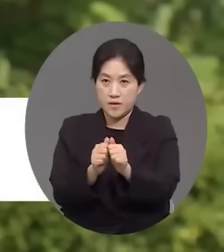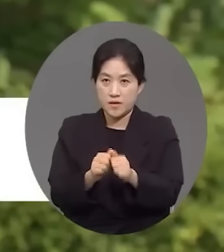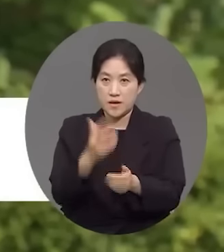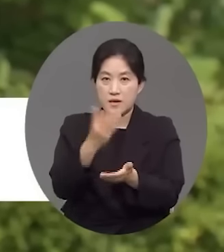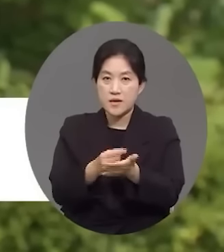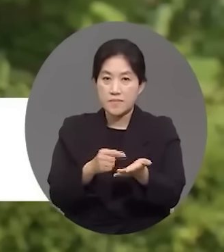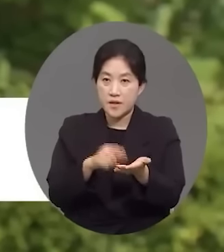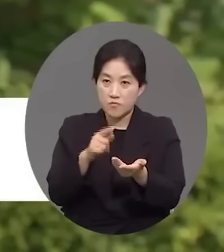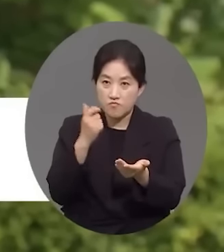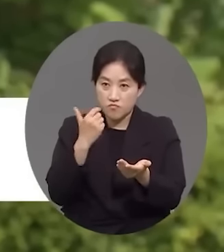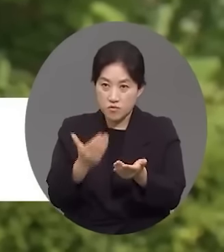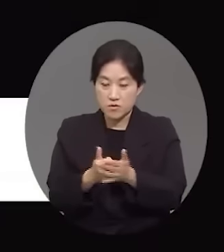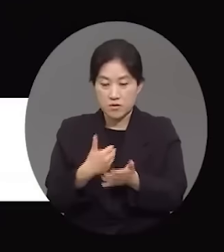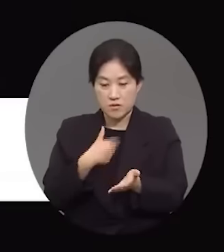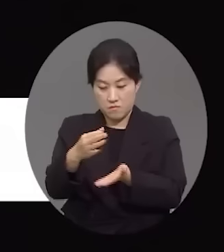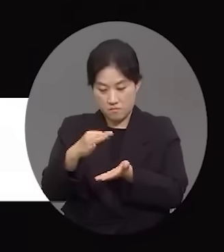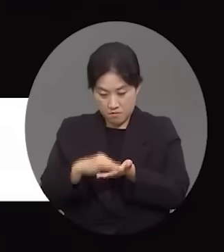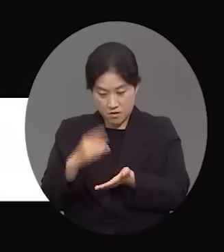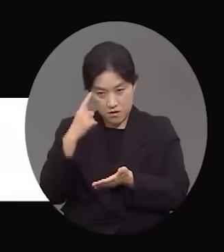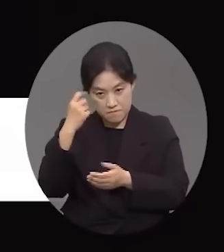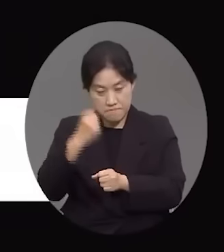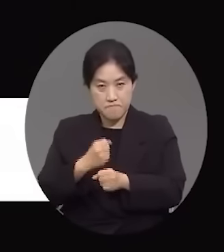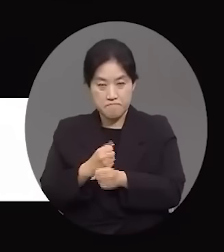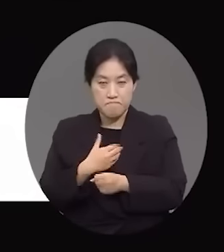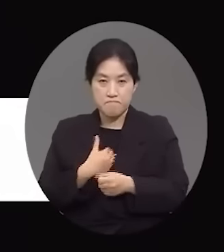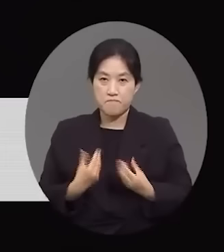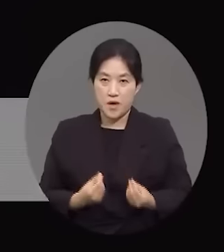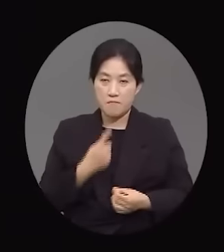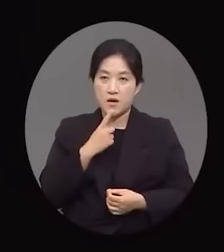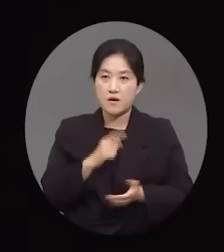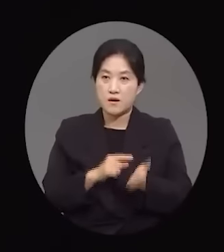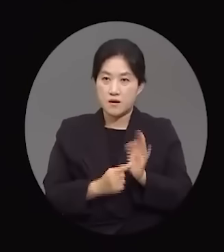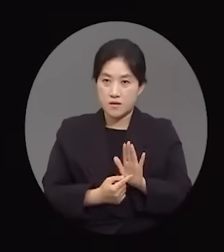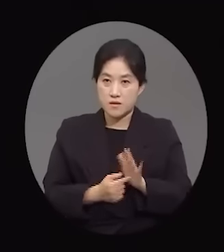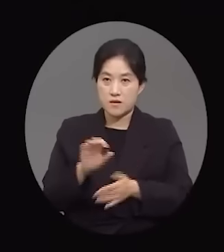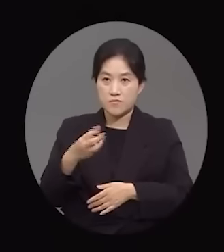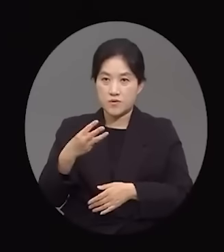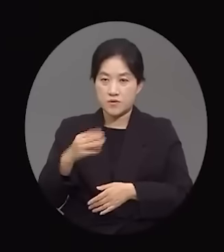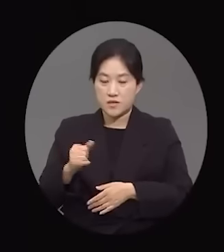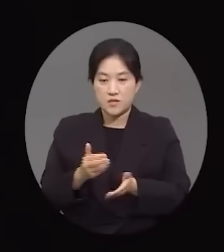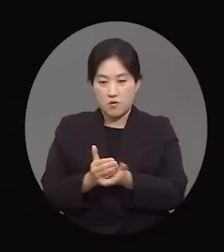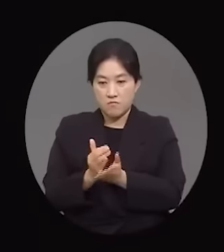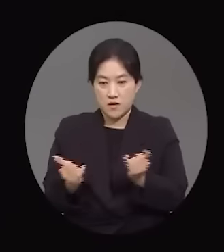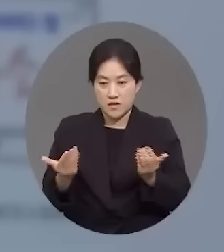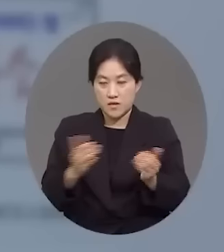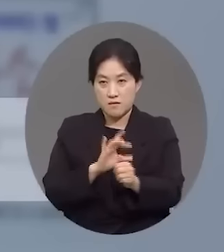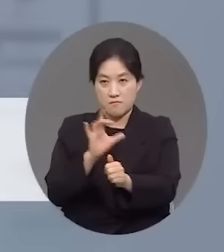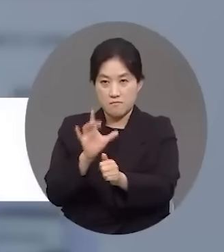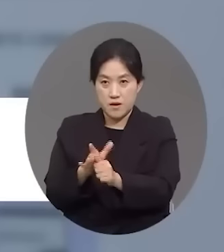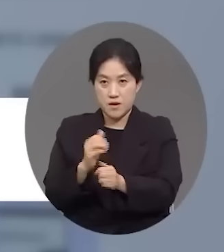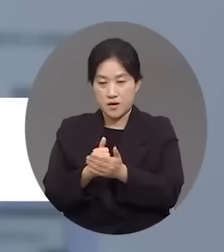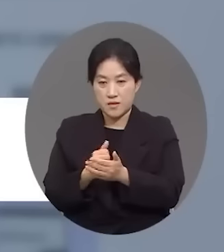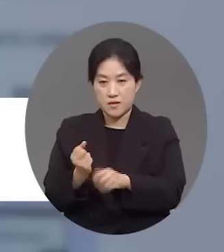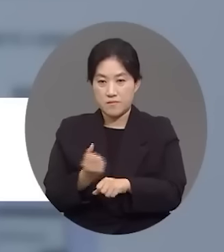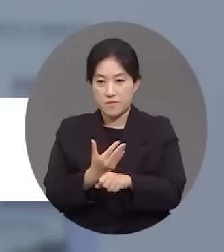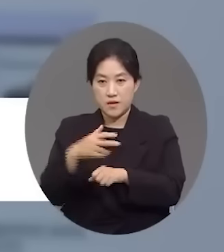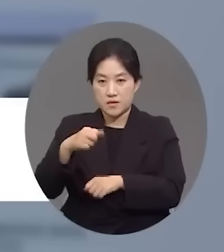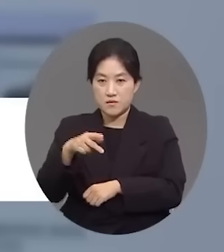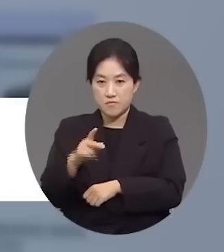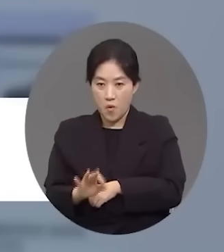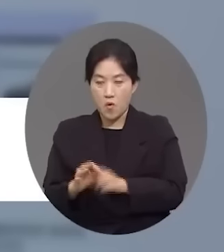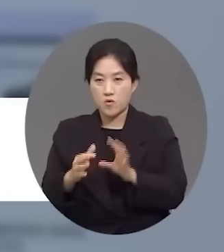앱에 대해 묻자 자신이 돈을 받고 개발해 줬다고 말합니다 프리랜서 전문가에게 일을 맡길 수 있는 플랫폼 크몽을